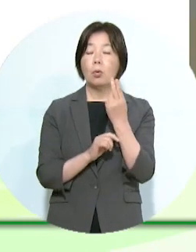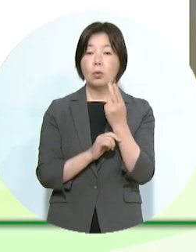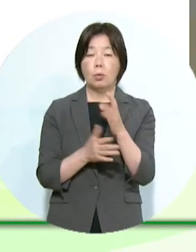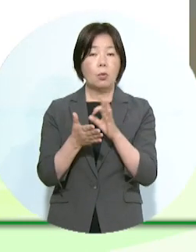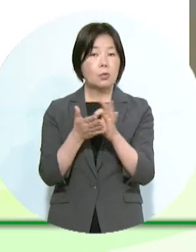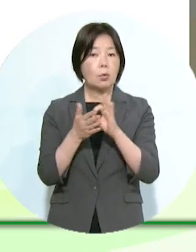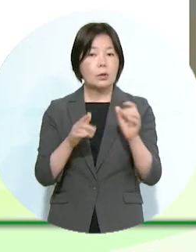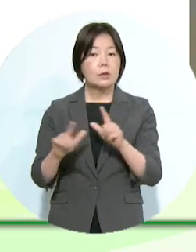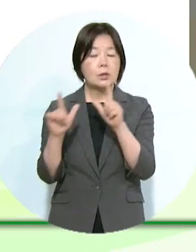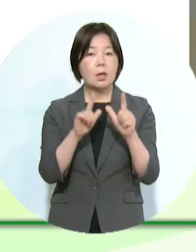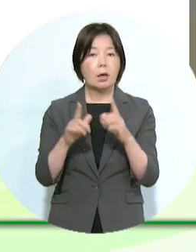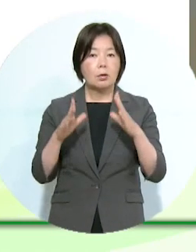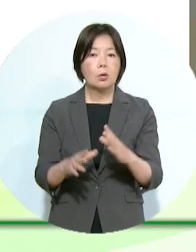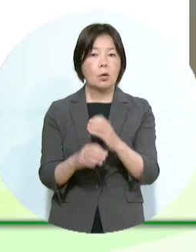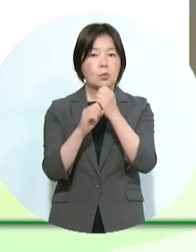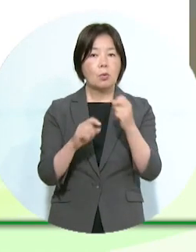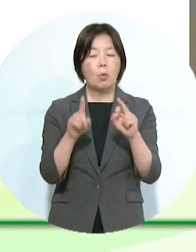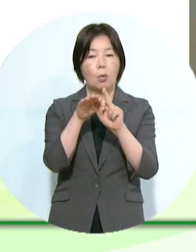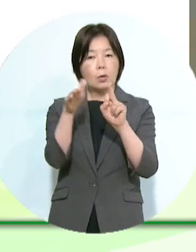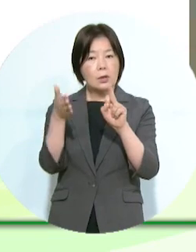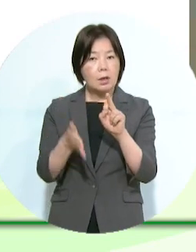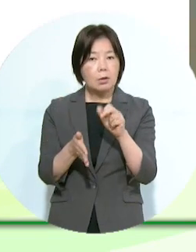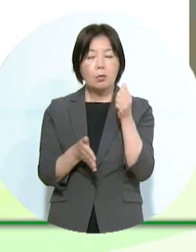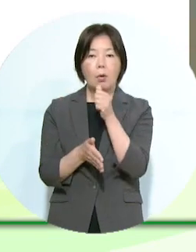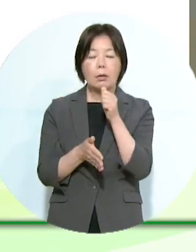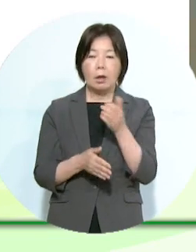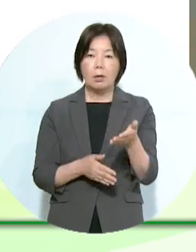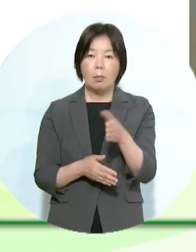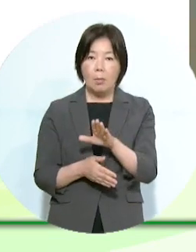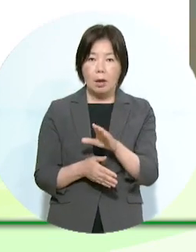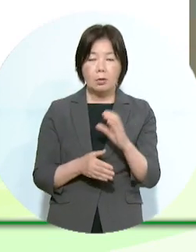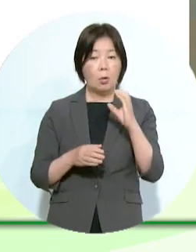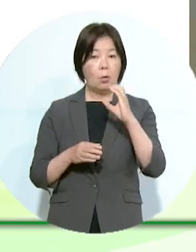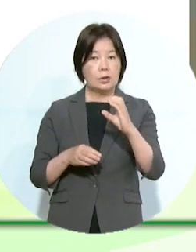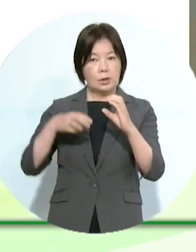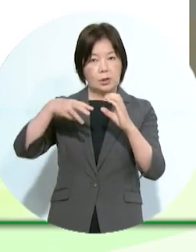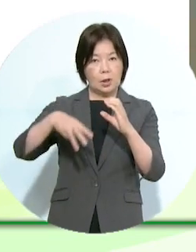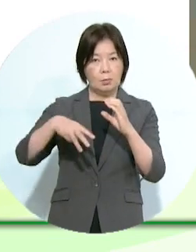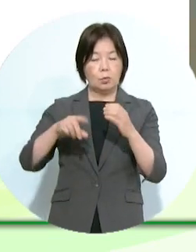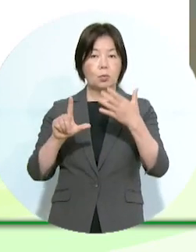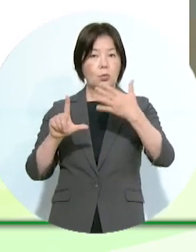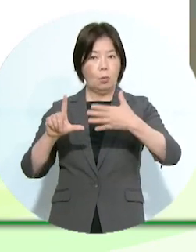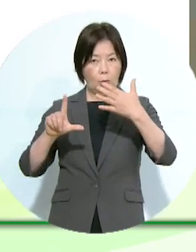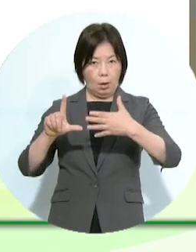総合センターを案内する CM のシナリオや動画です。